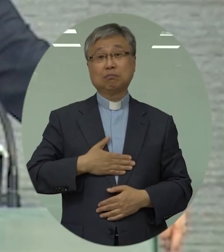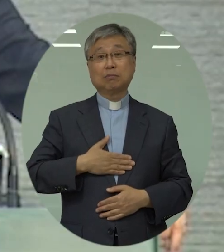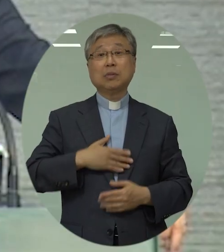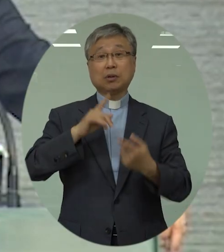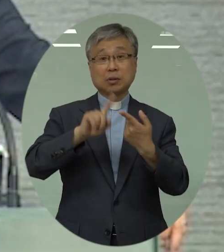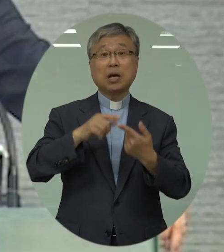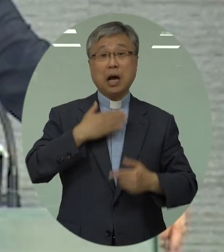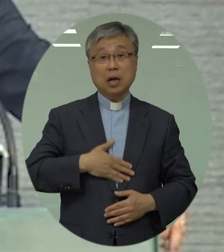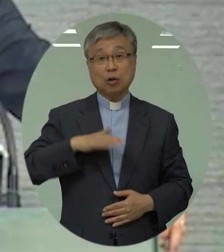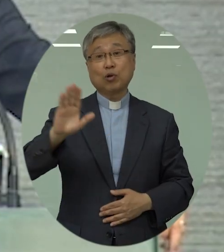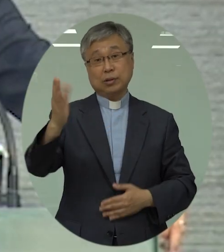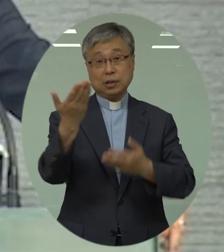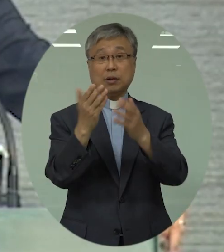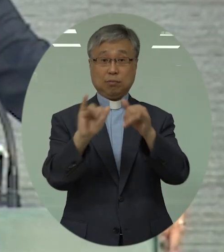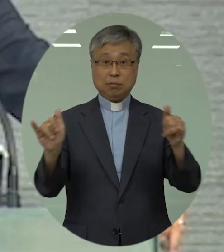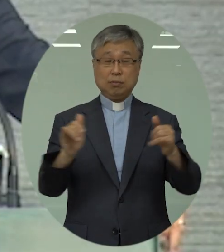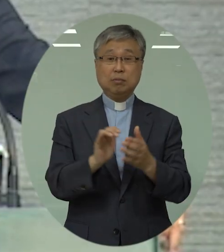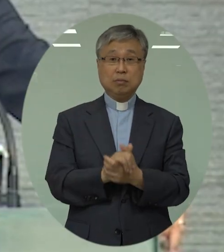사람.